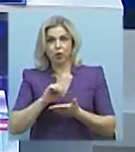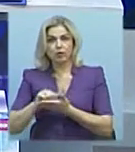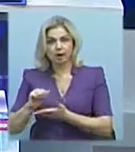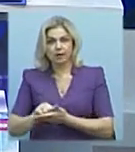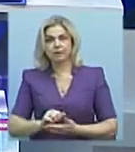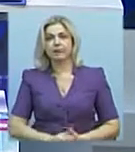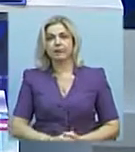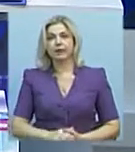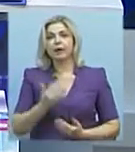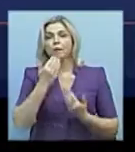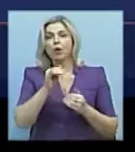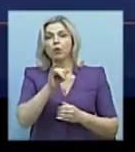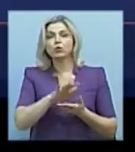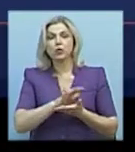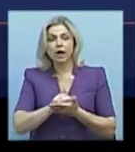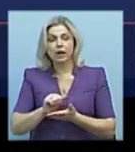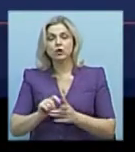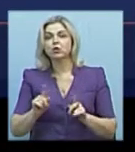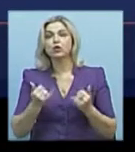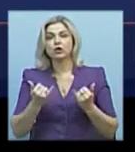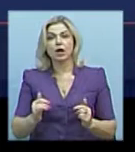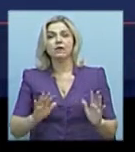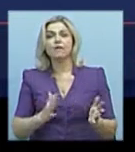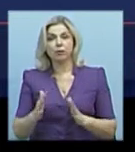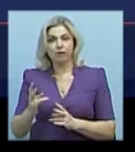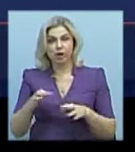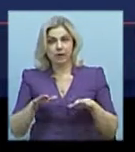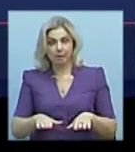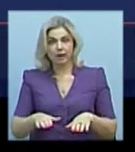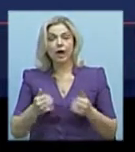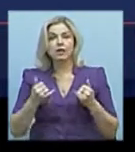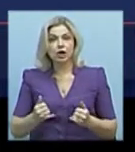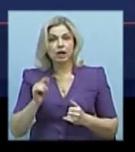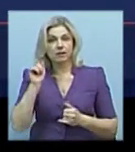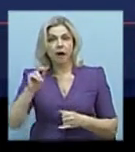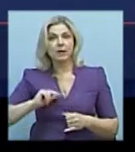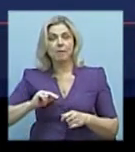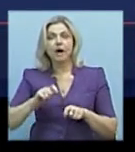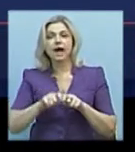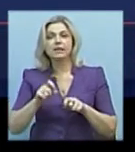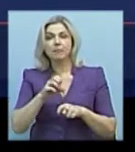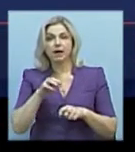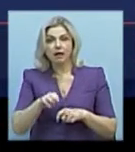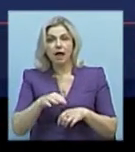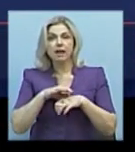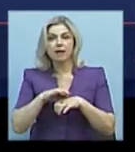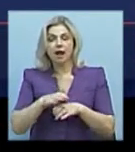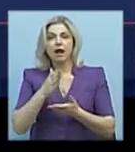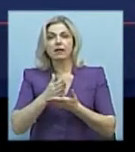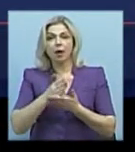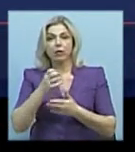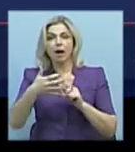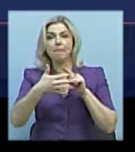відбувається на місці події? Зараз ще працюють експерти. Тіло розташоване на 5-му поверсі